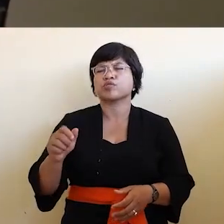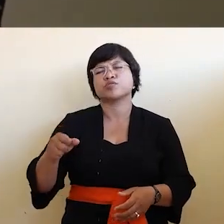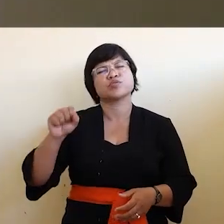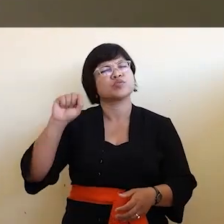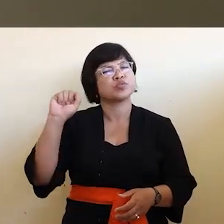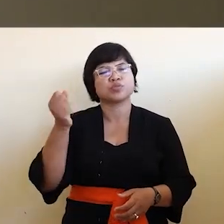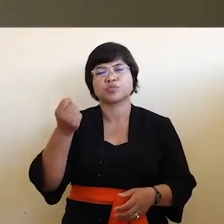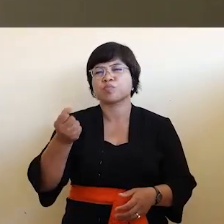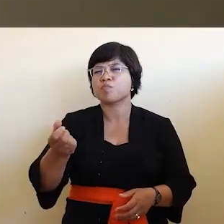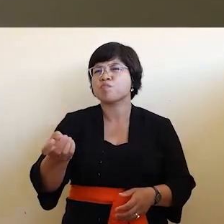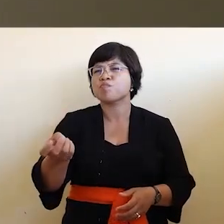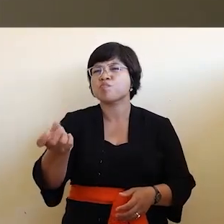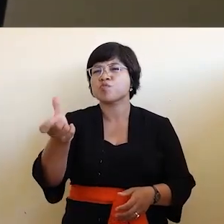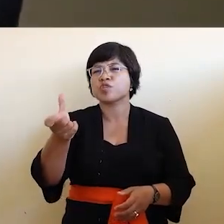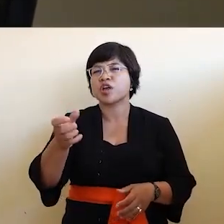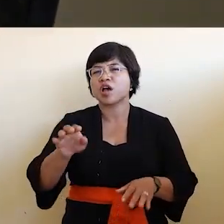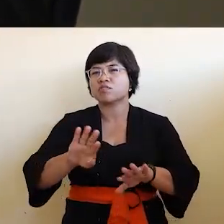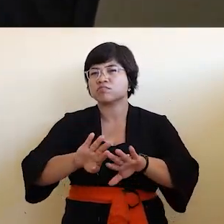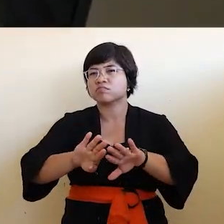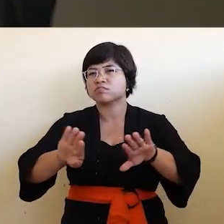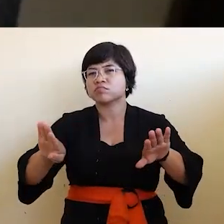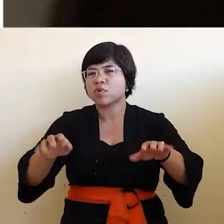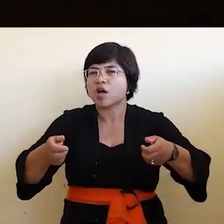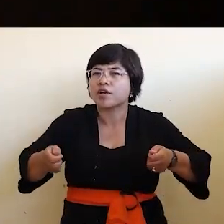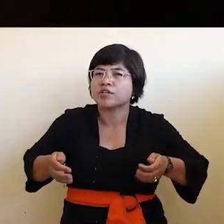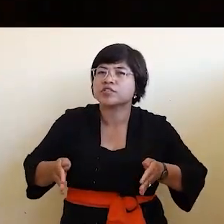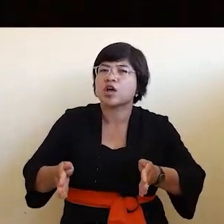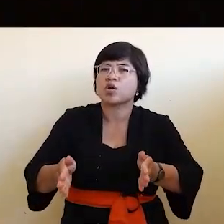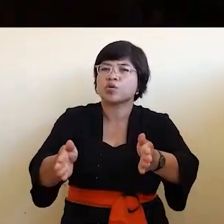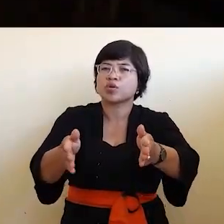mudah diakses dengan jalur guiding block.